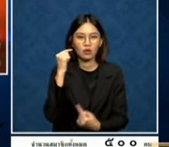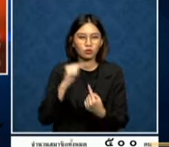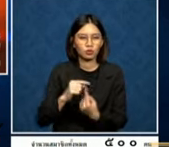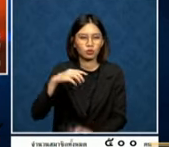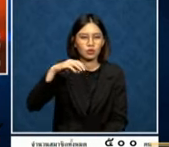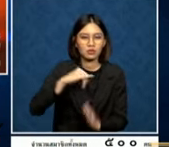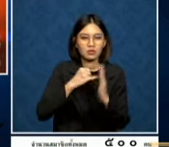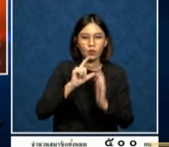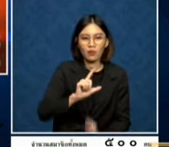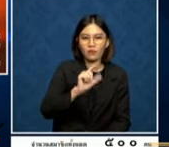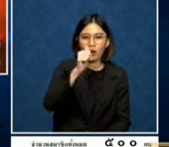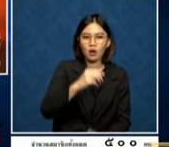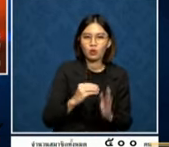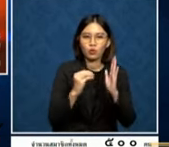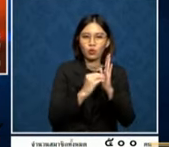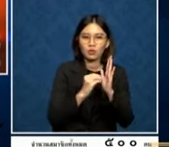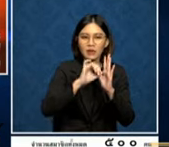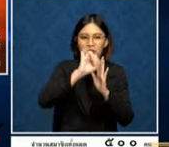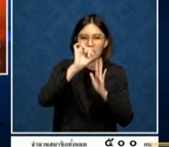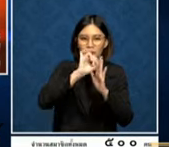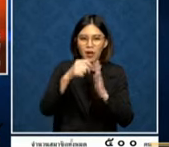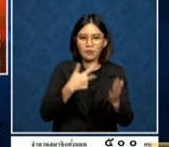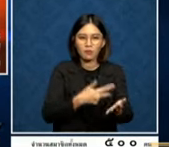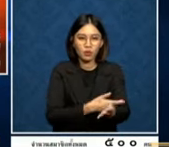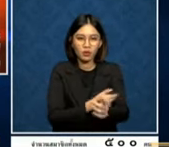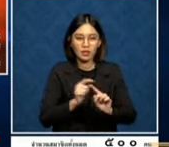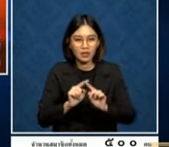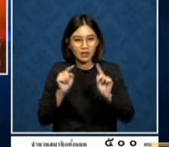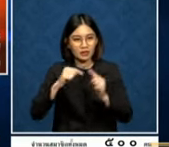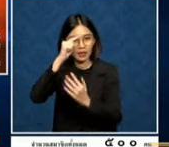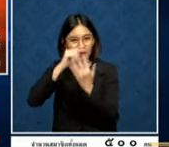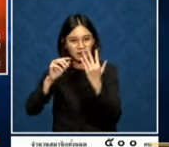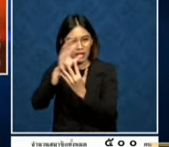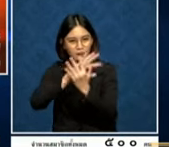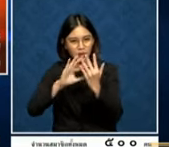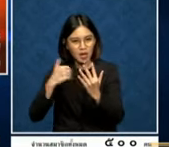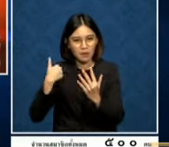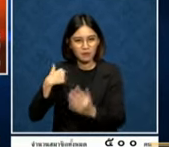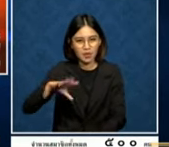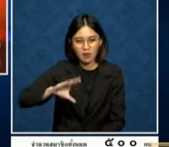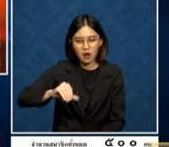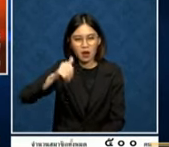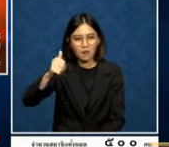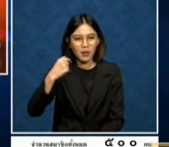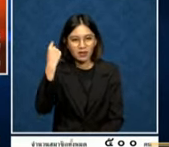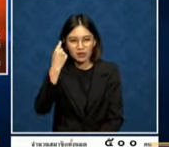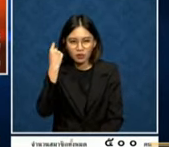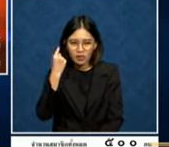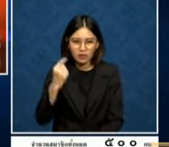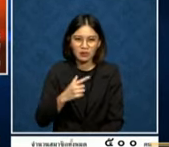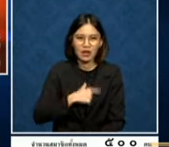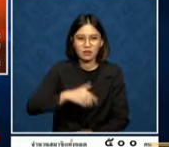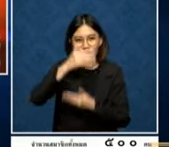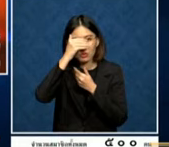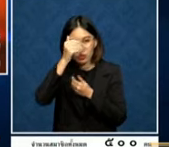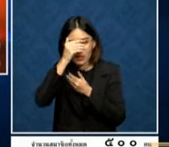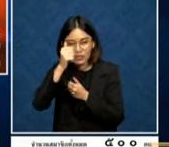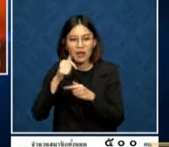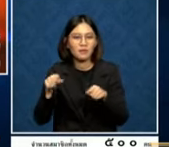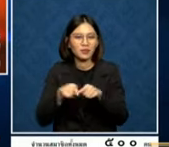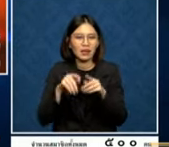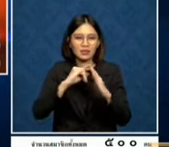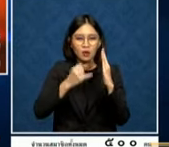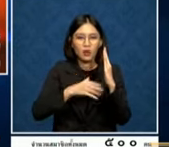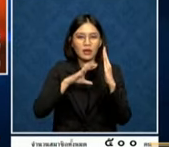หลักเช่นกรุงเทพฯเชียงใหม่ภูเก็ตนะคะทั้งที่ประเทศไทยค่ะเรายังมีเมืองหน้าเที่ยวอีก 55จังหวัดค่ะที่น่าสนใจไม่แพ้